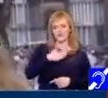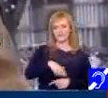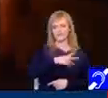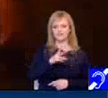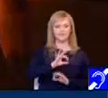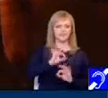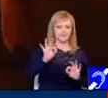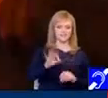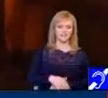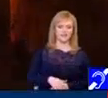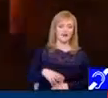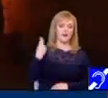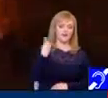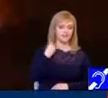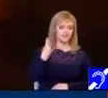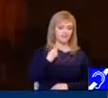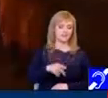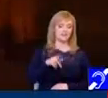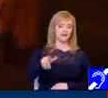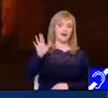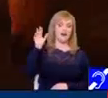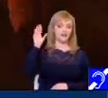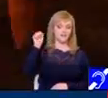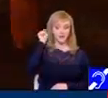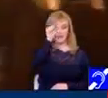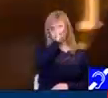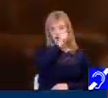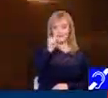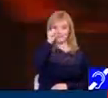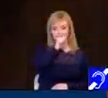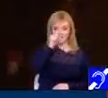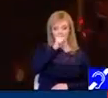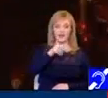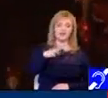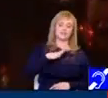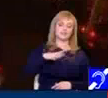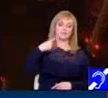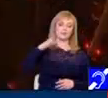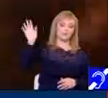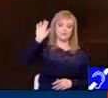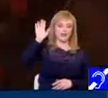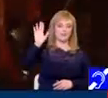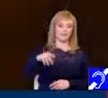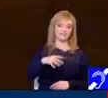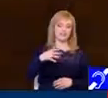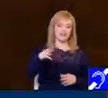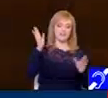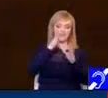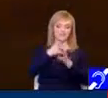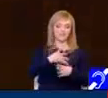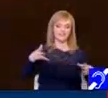it's fantastic. În Marea Britanie ne luăm adio de la iarnă și ger și spunem bun venit primăverii. Acesta este mesajul